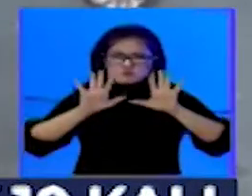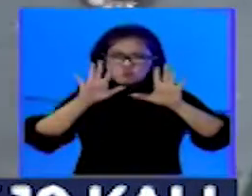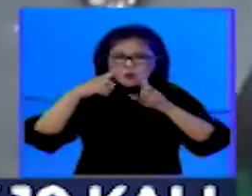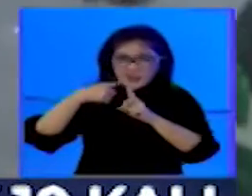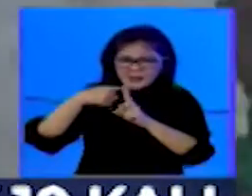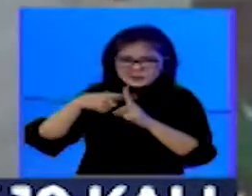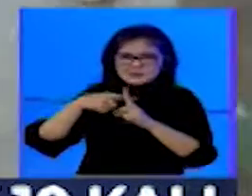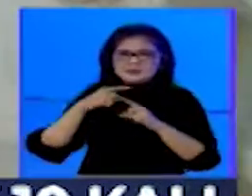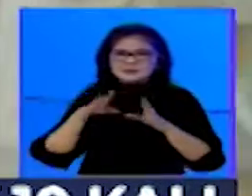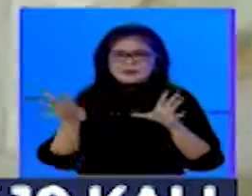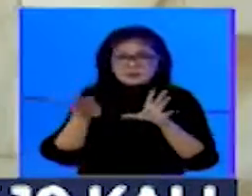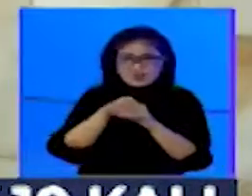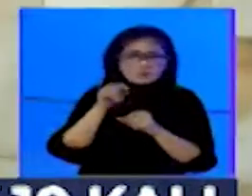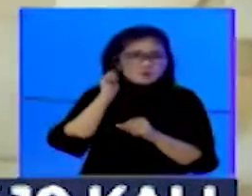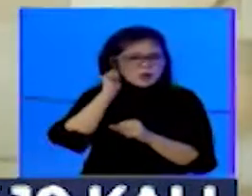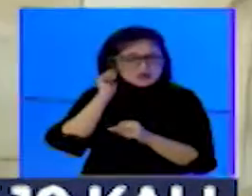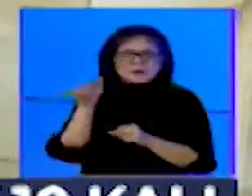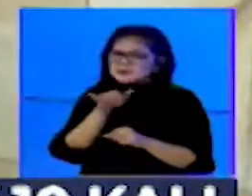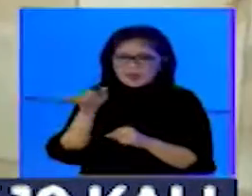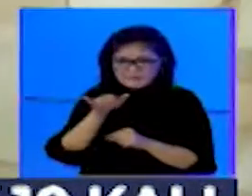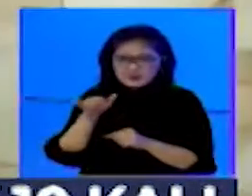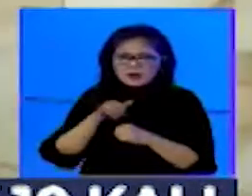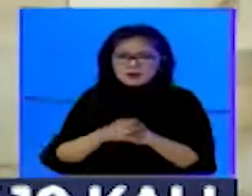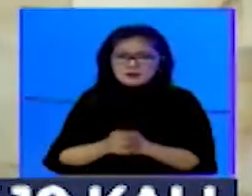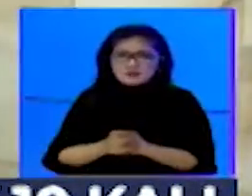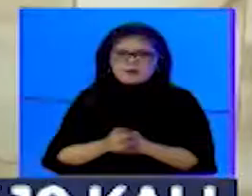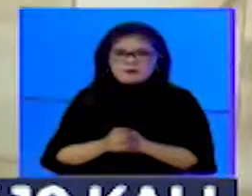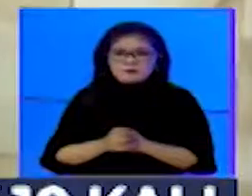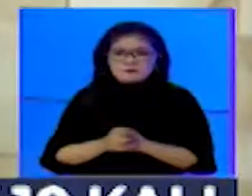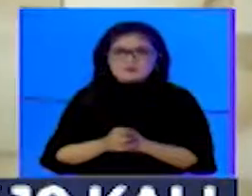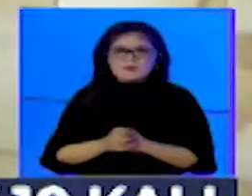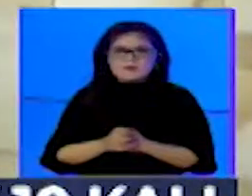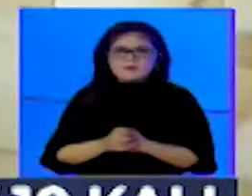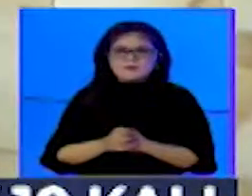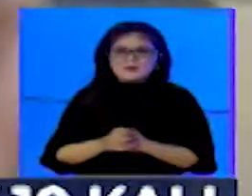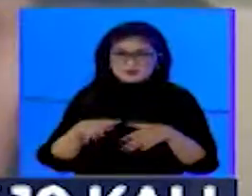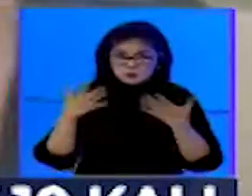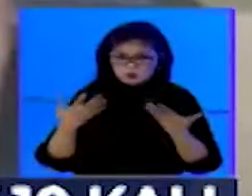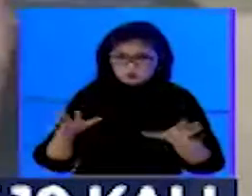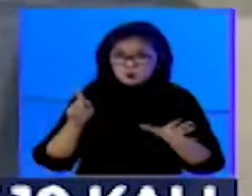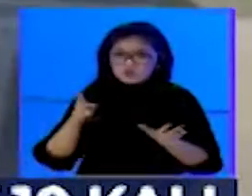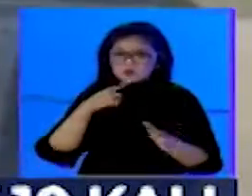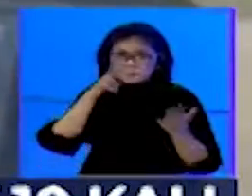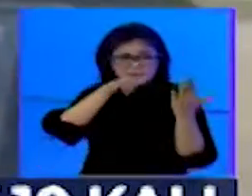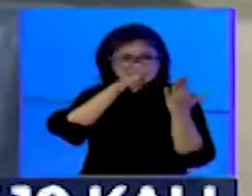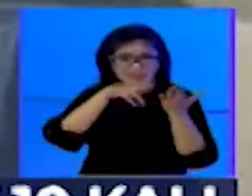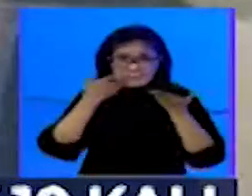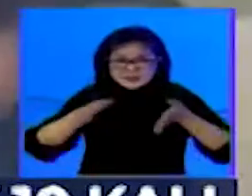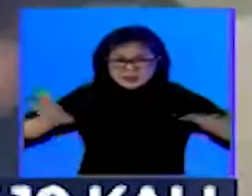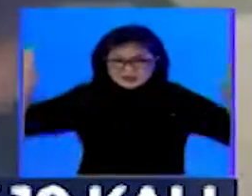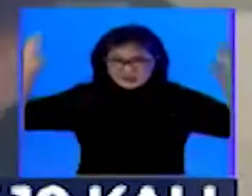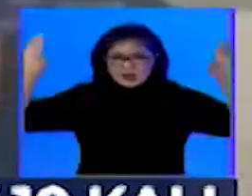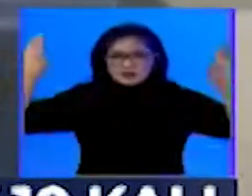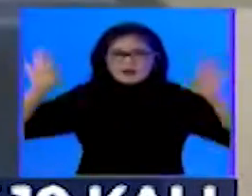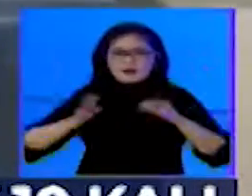wanita pelanggan portal kesehatan juga diminta membacakan Pancasila serta menandatangani surat pernyataan